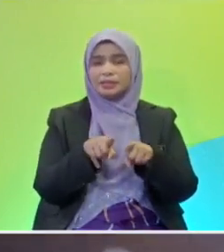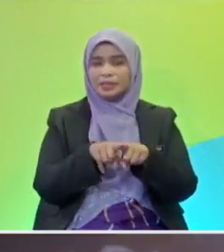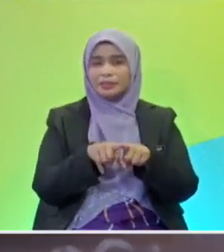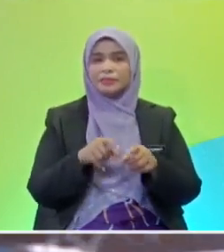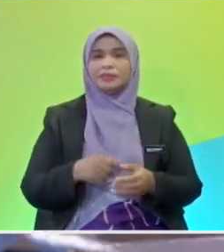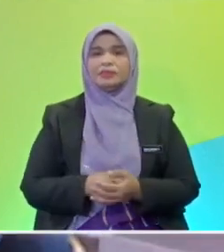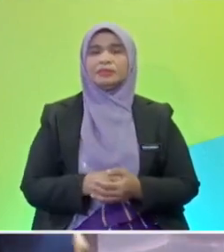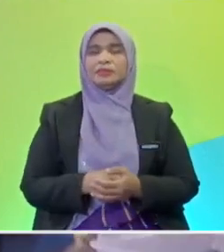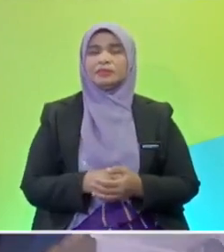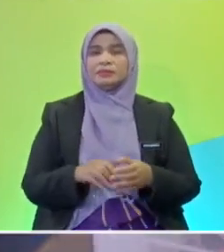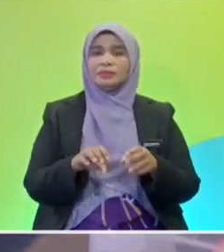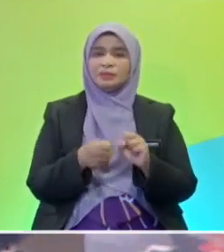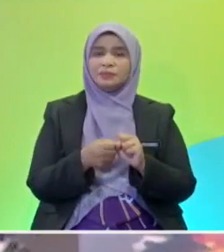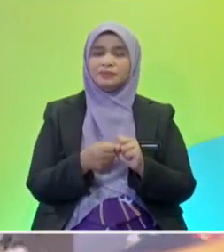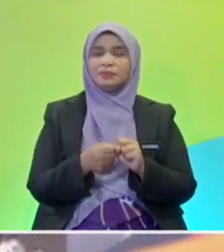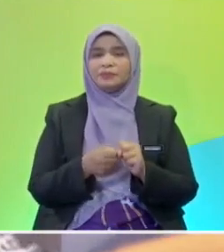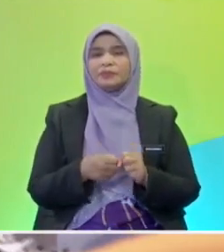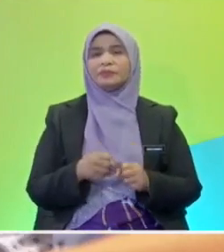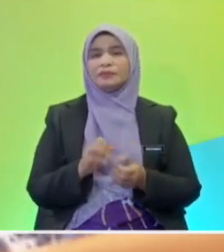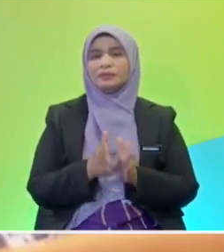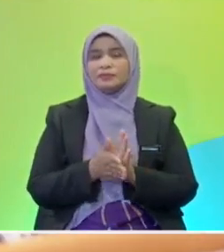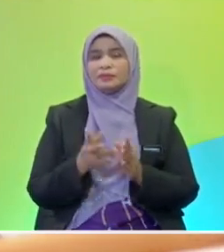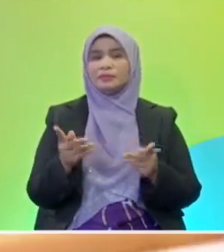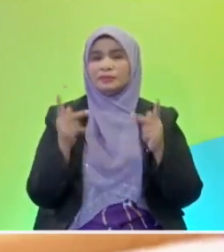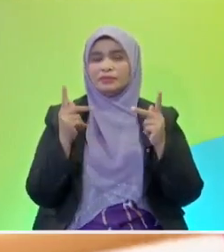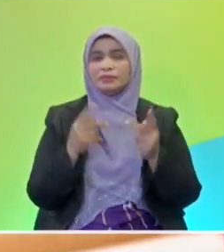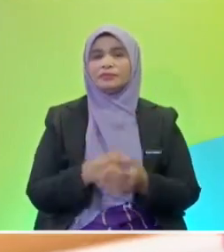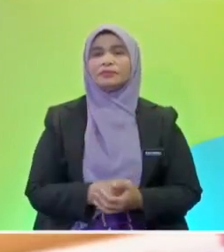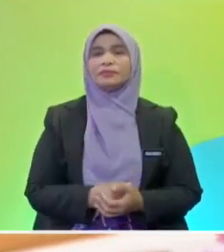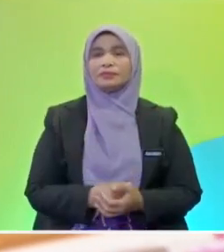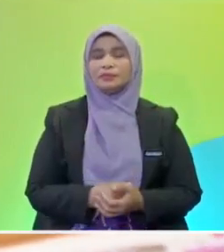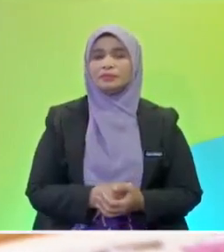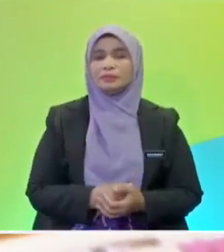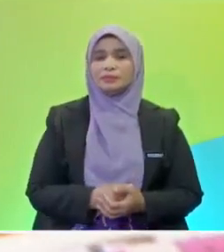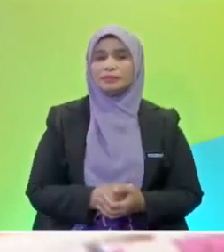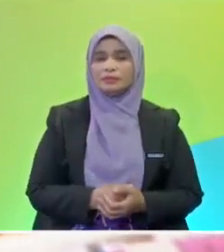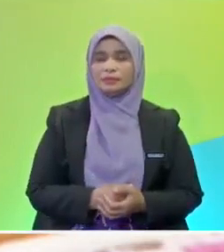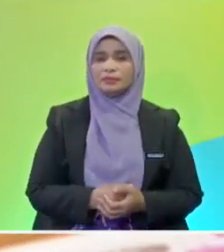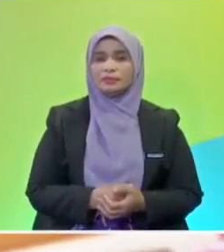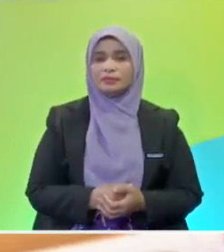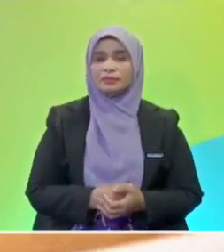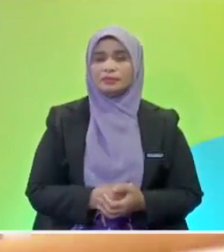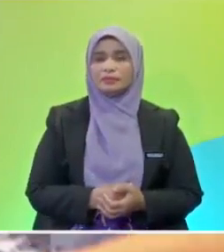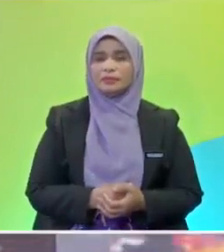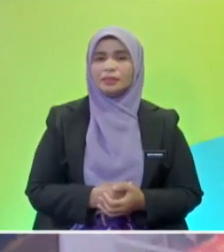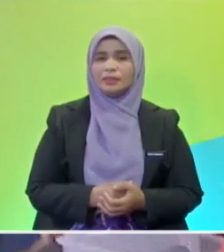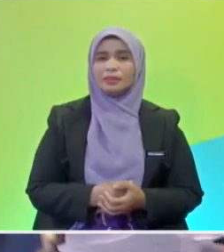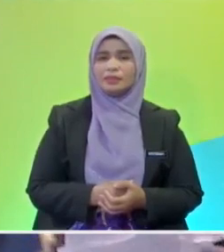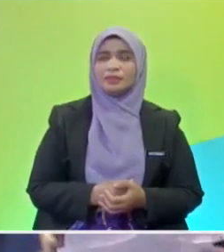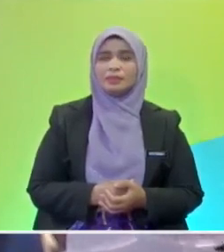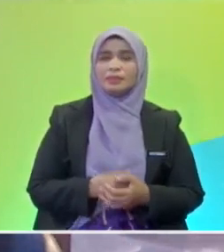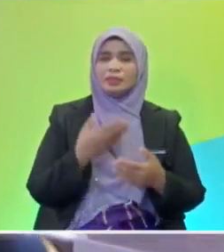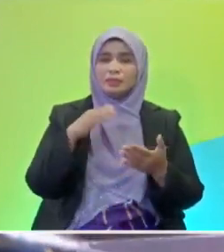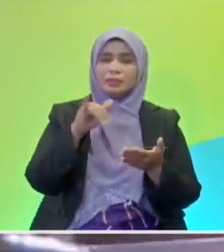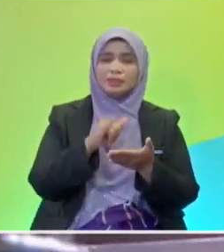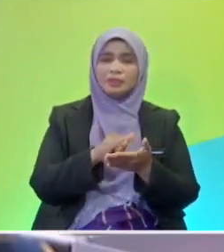supaya dia ah Kuat kuatlah okey so kita jahit yang kedua kita ke belakang semula ke belakang semula okey lepas tu